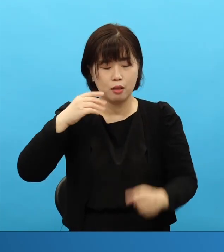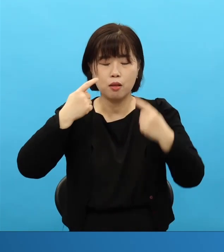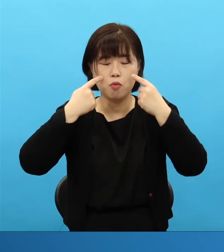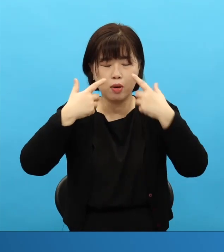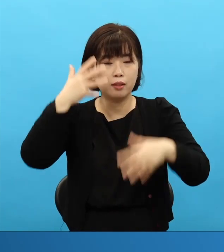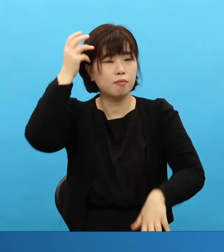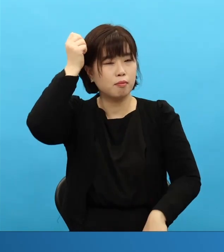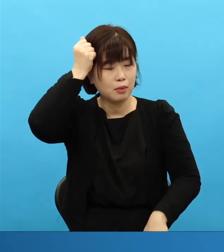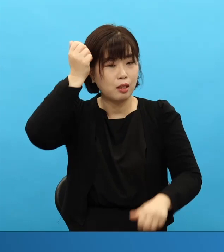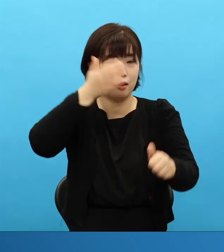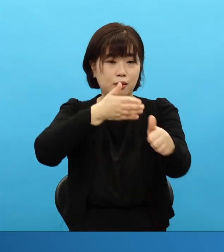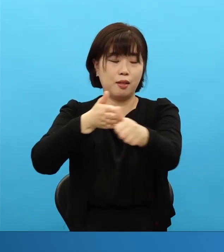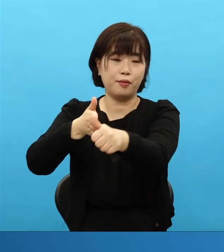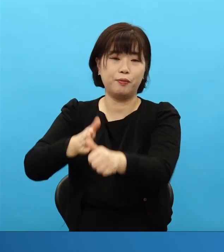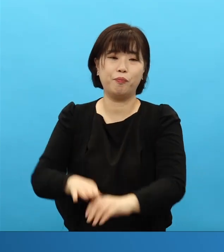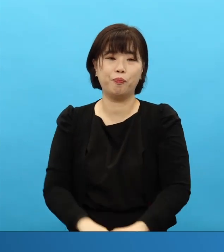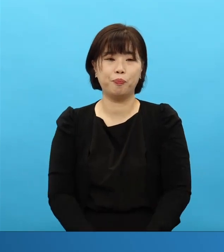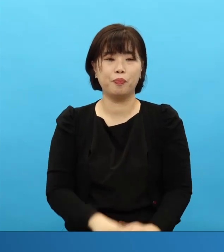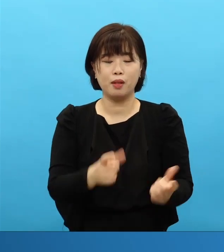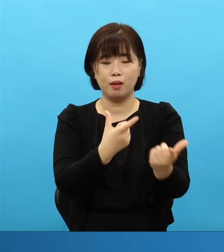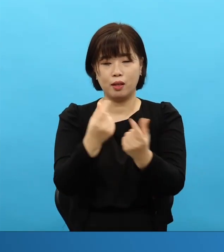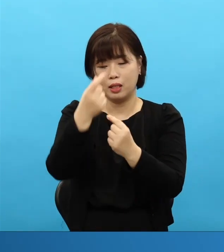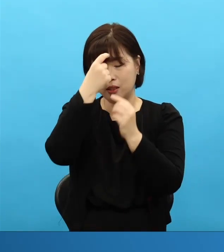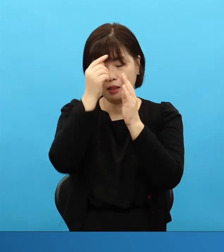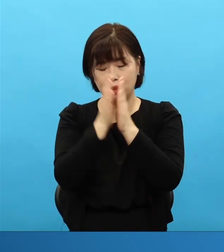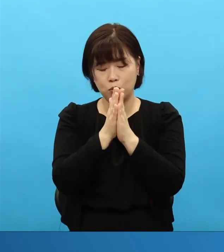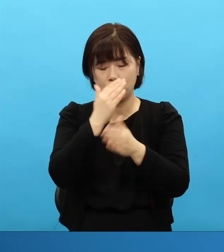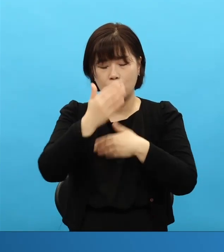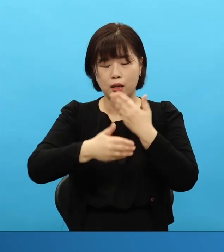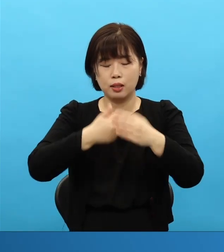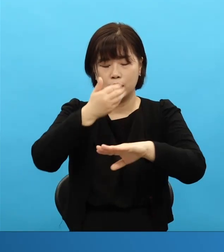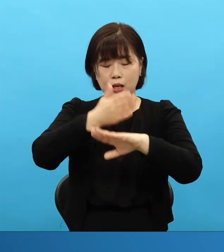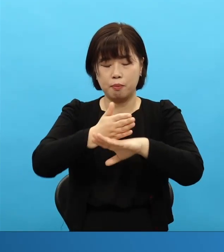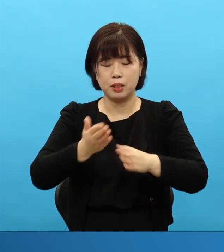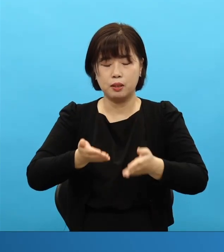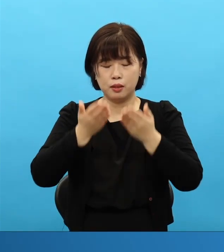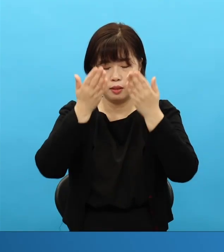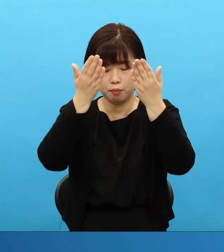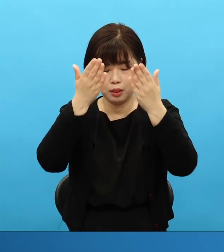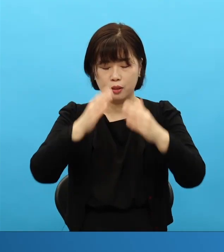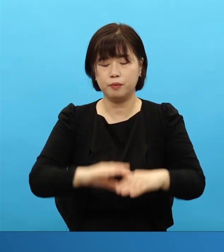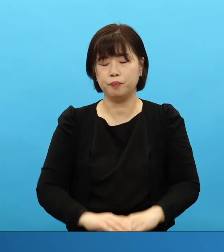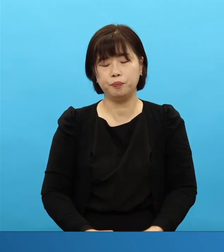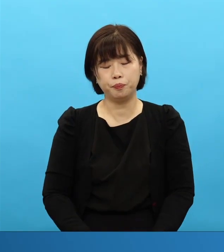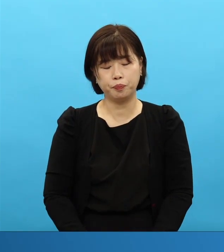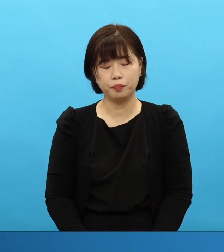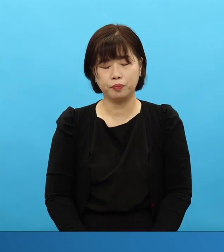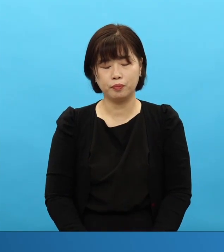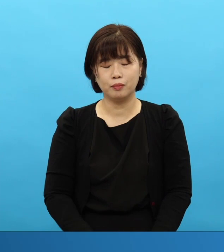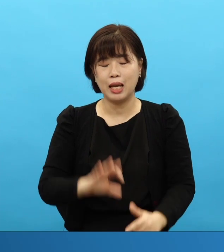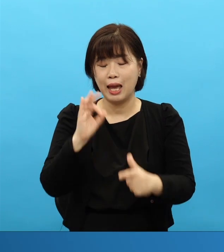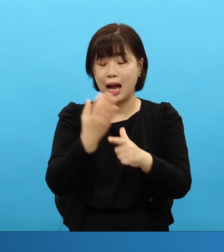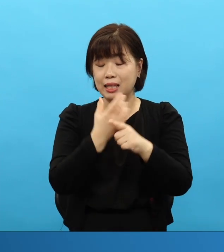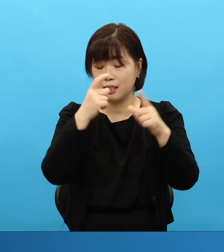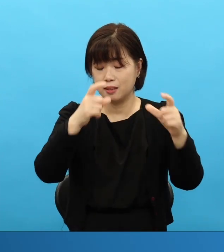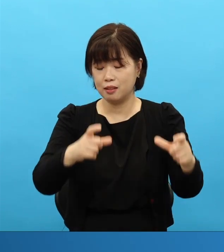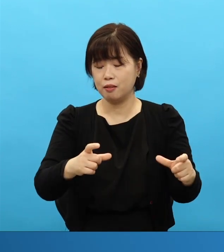福。 기도하겠습니다. 하나님께 감사드립니다. 向神献上感谢。 안양